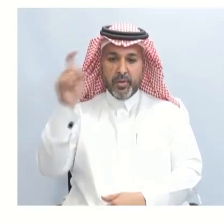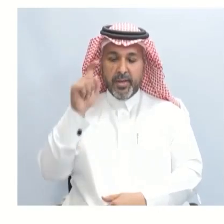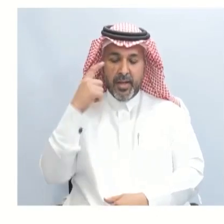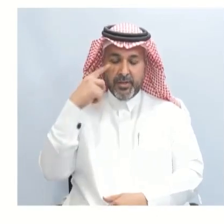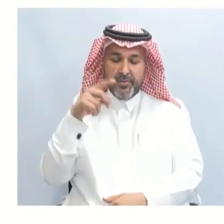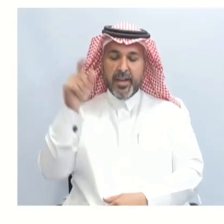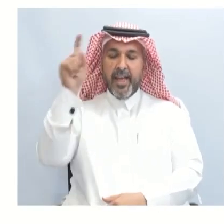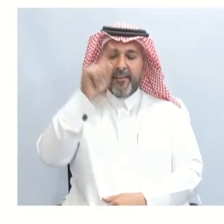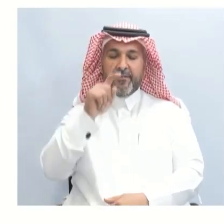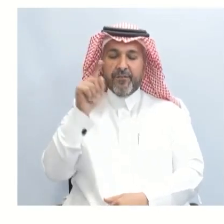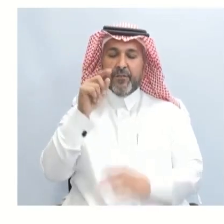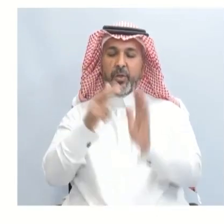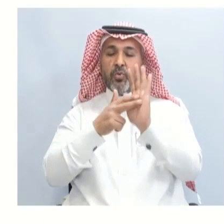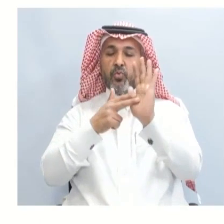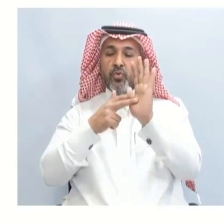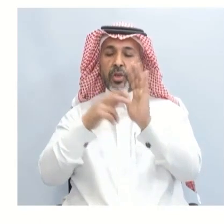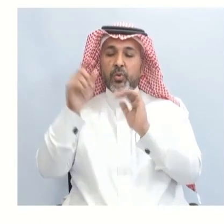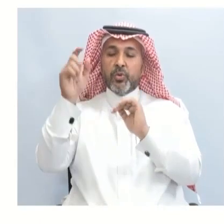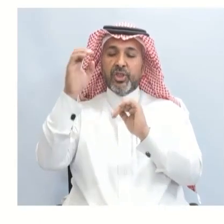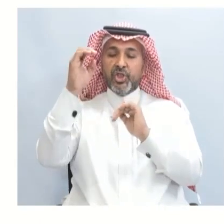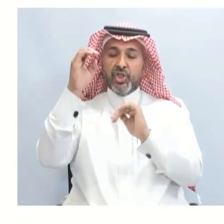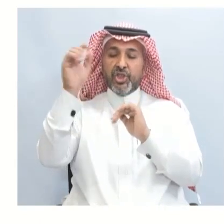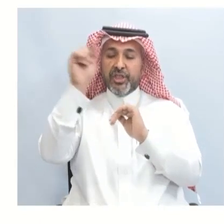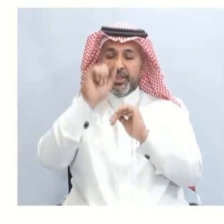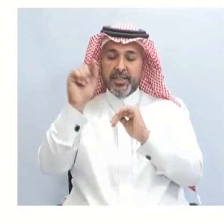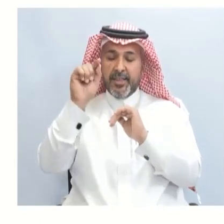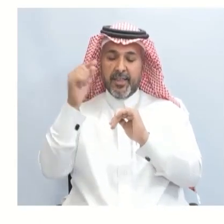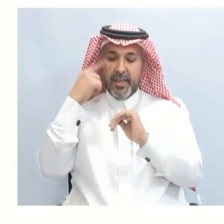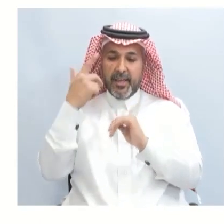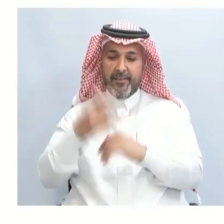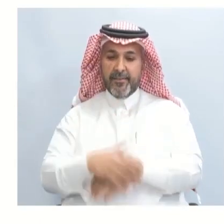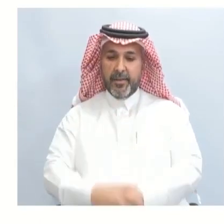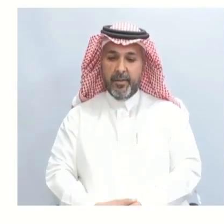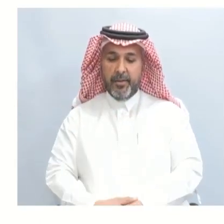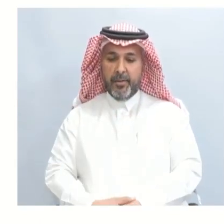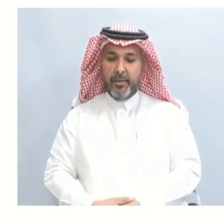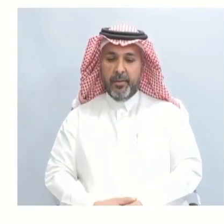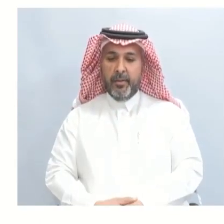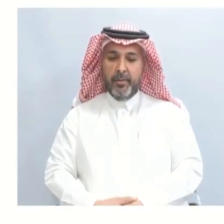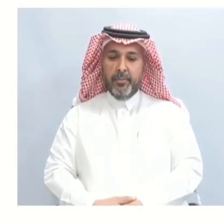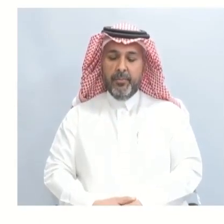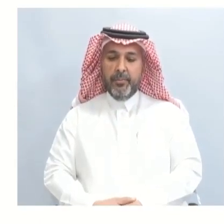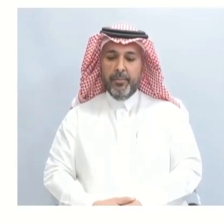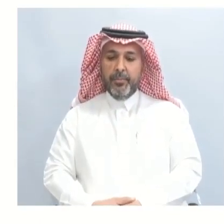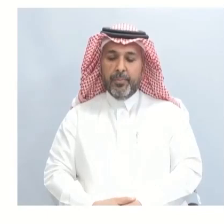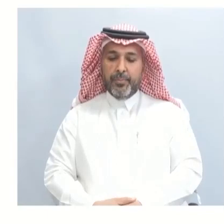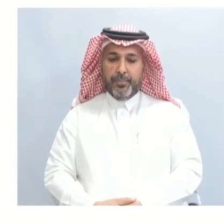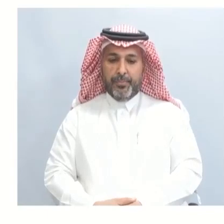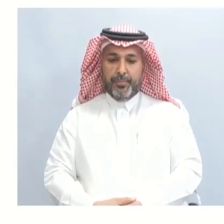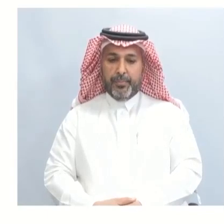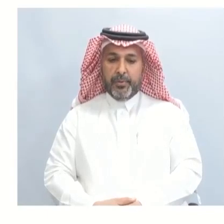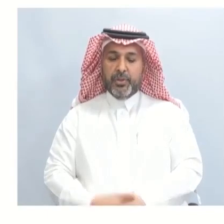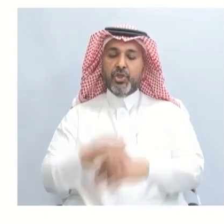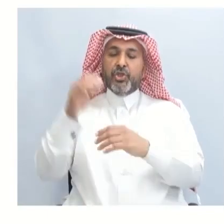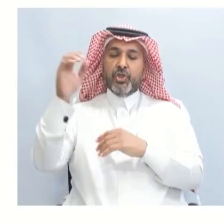الجي ام 1 في الام 2 على الار تربيع اعلم عزيزي الطالب انني ذكرت لك مدلولات كل رمز ولم اخبرك عن الجي